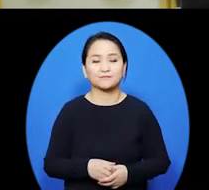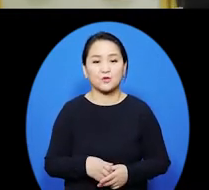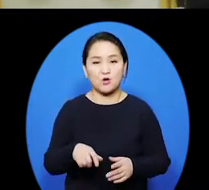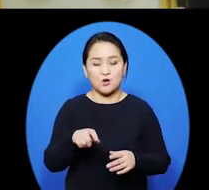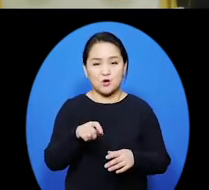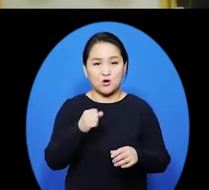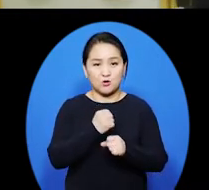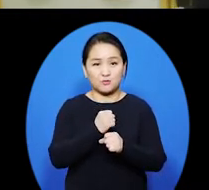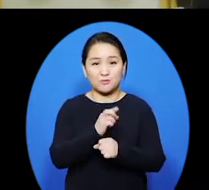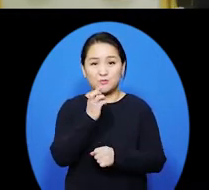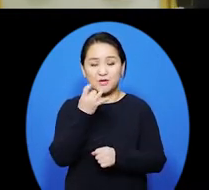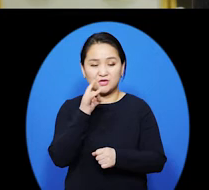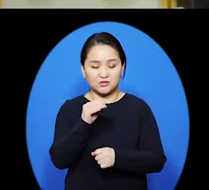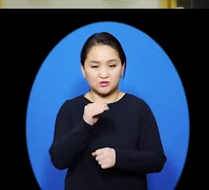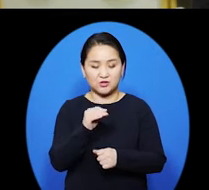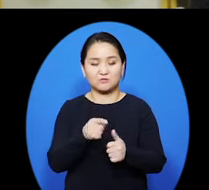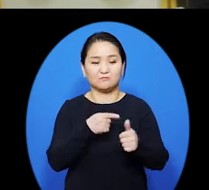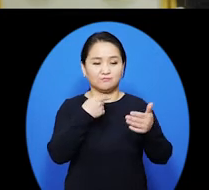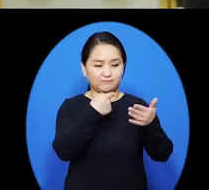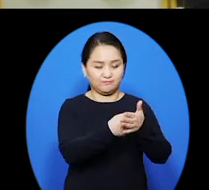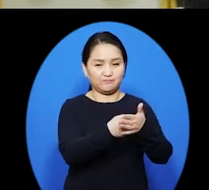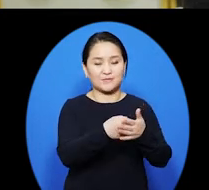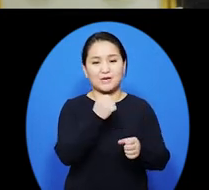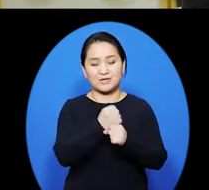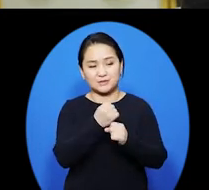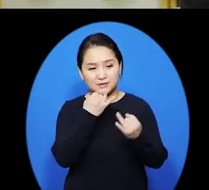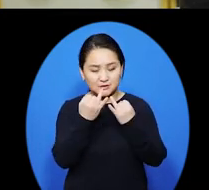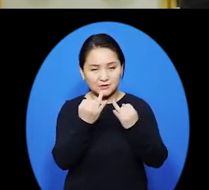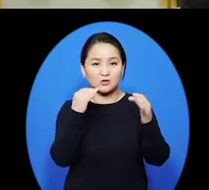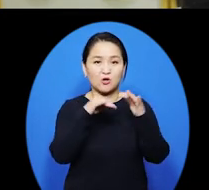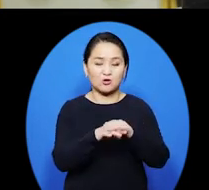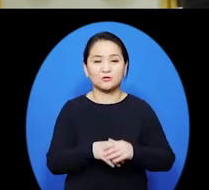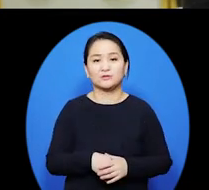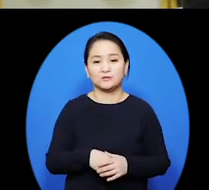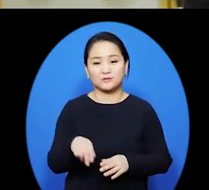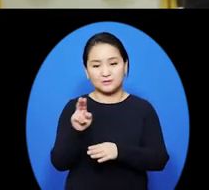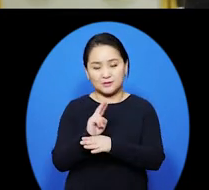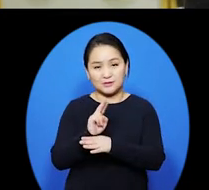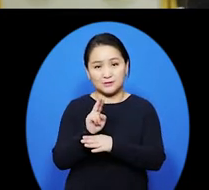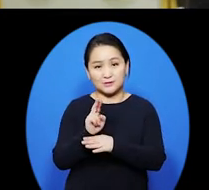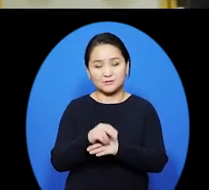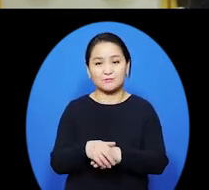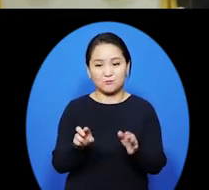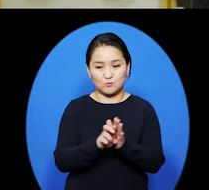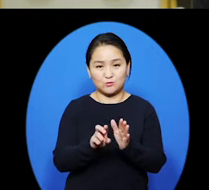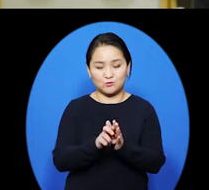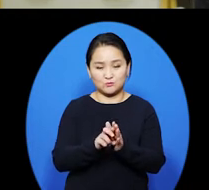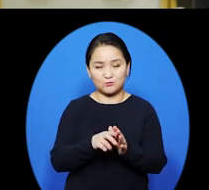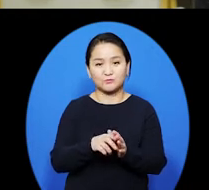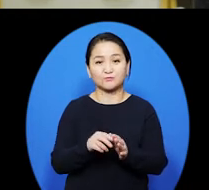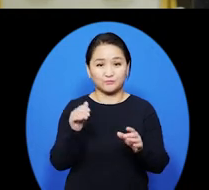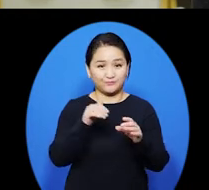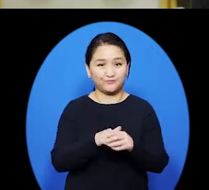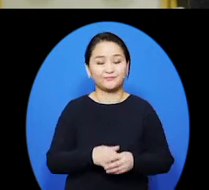одоо хөтөлбөрийн бирж дээр очиж анкета бүглөөд ажлын ярилцлаганд ороод дадлагжих